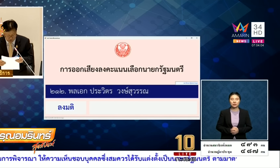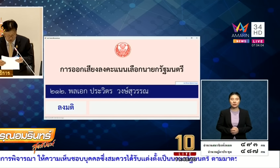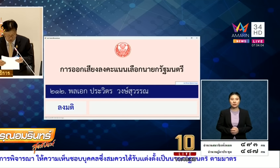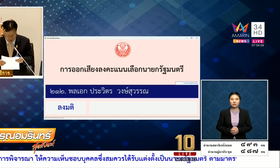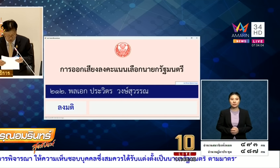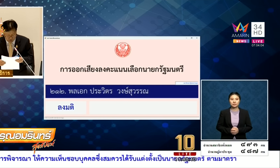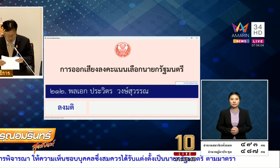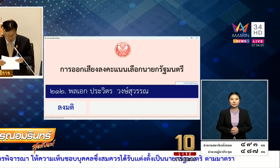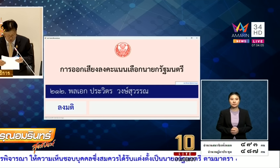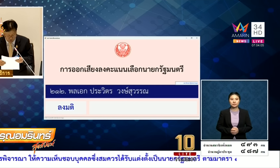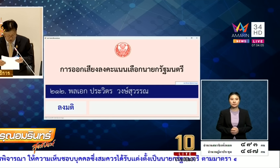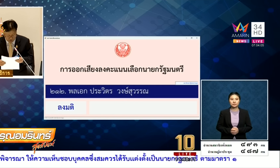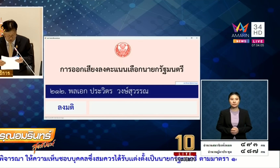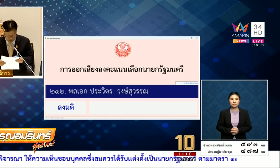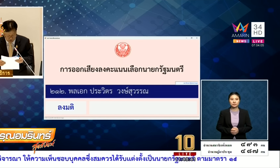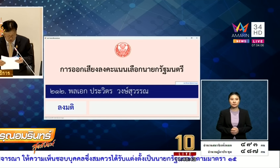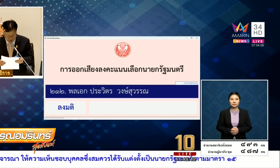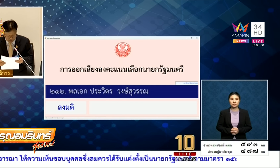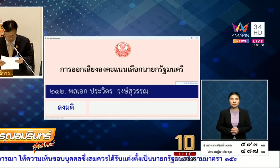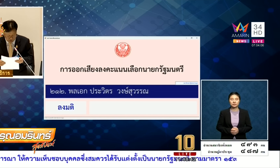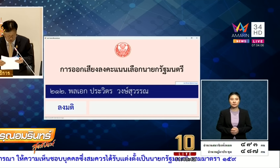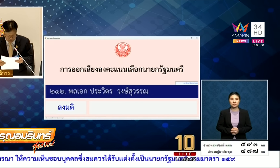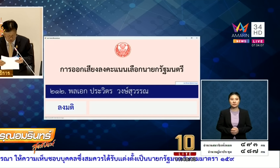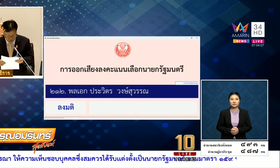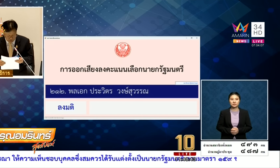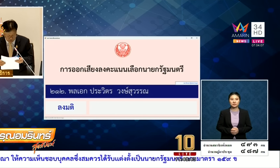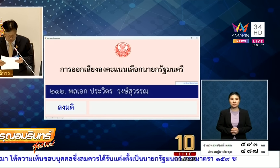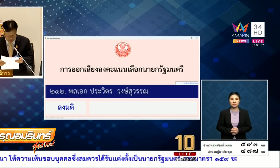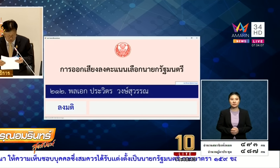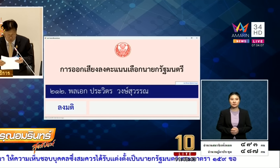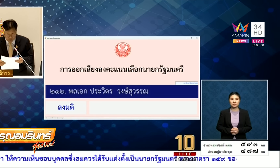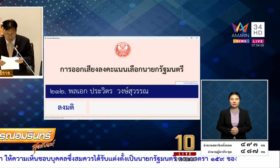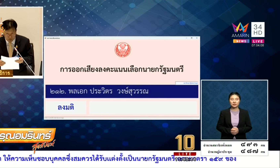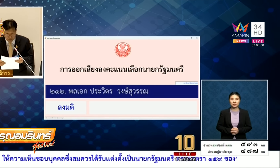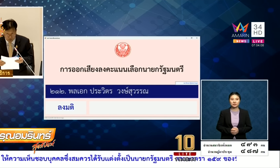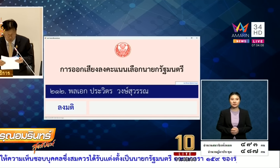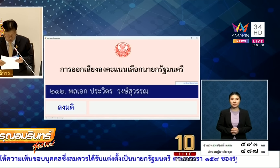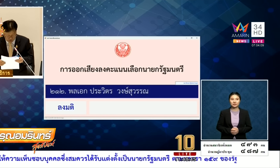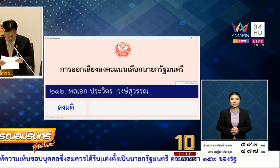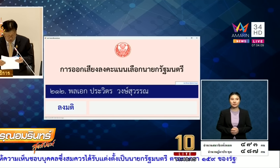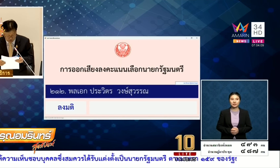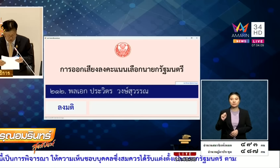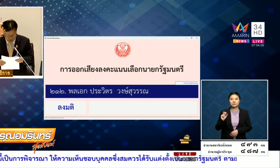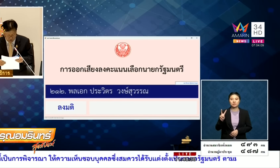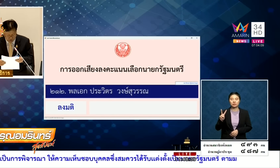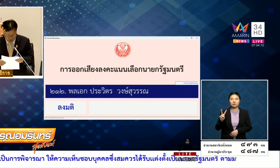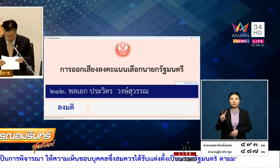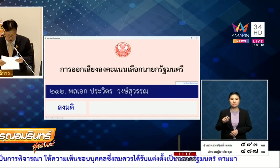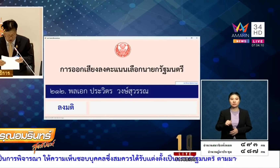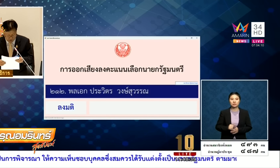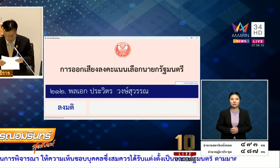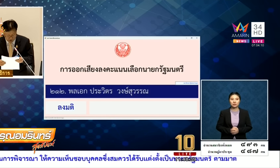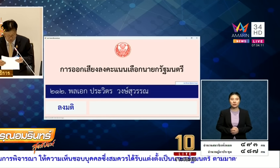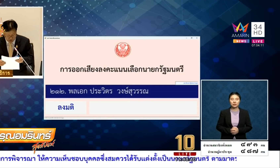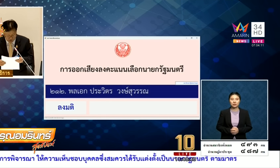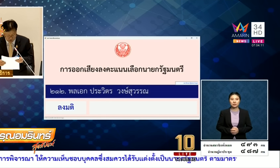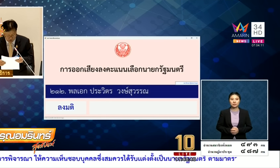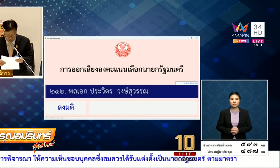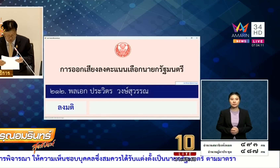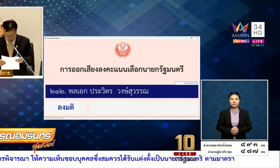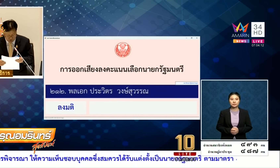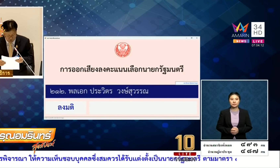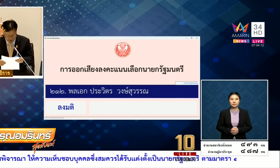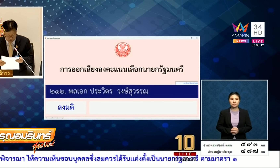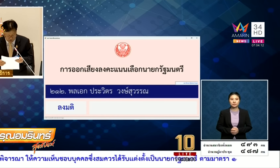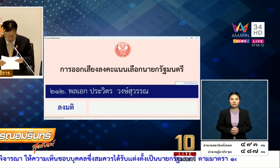ว314เสียงเหลือ312เสียงแล้วประธานสภาผู้แทนราษฎรกับรองประธานก็เป็นซีกรัฐบาลก็เท่